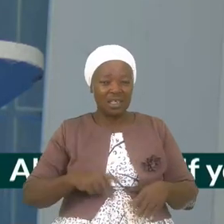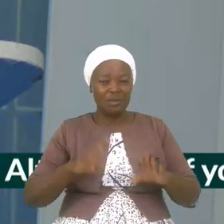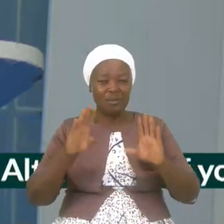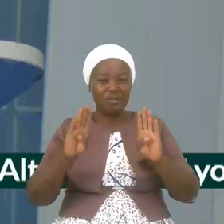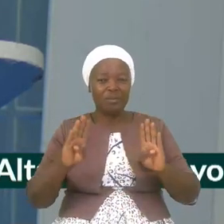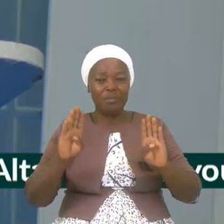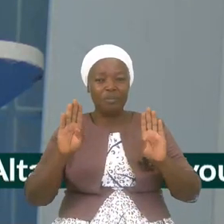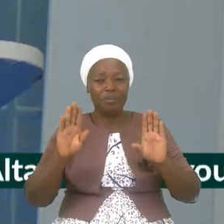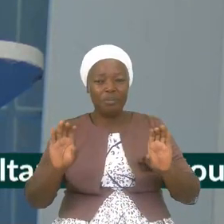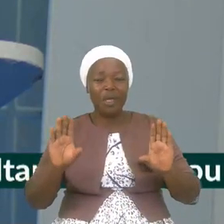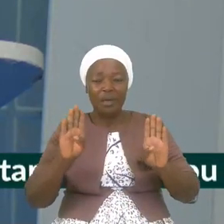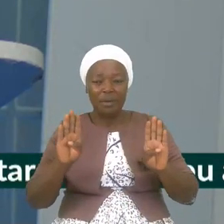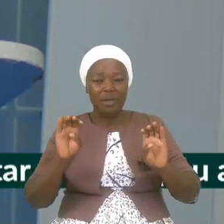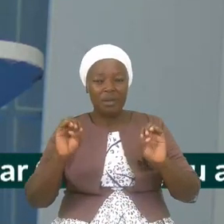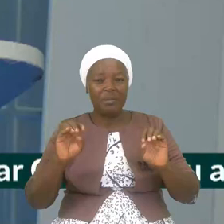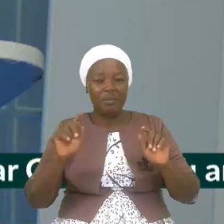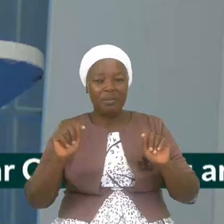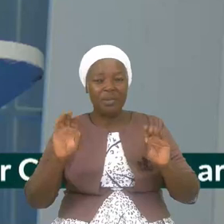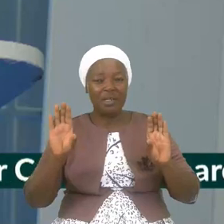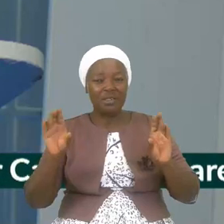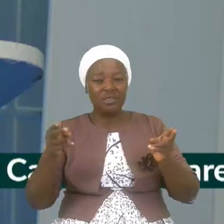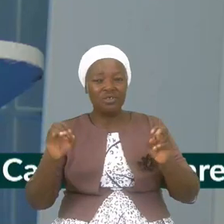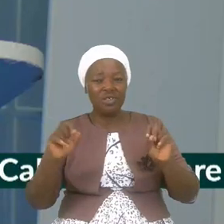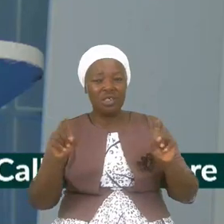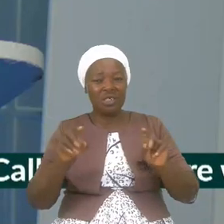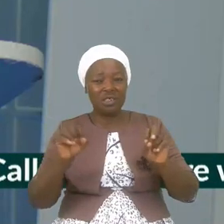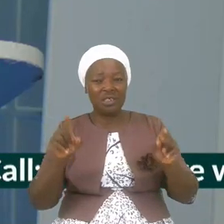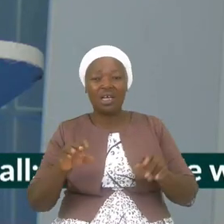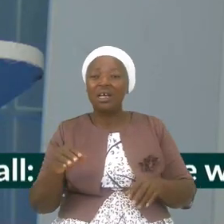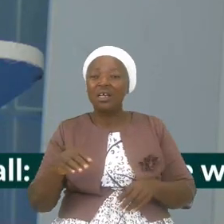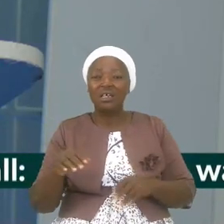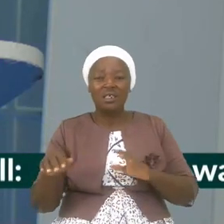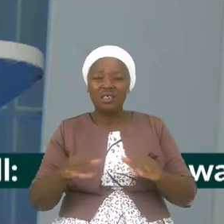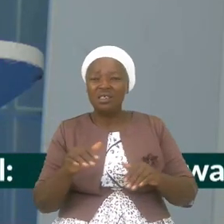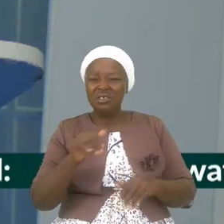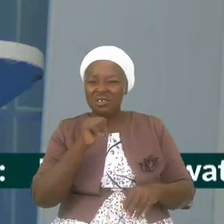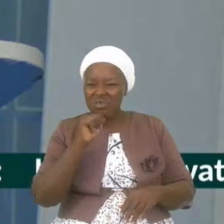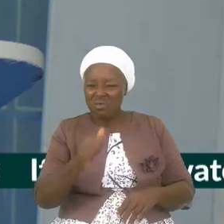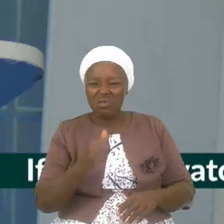Une fois que vous remplissez, occupons-nous rapidement des gens.